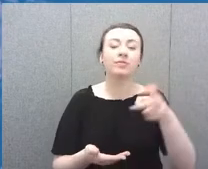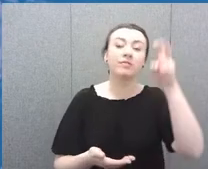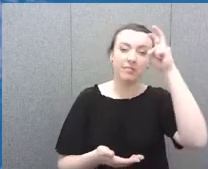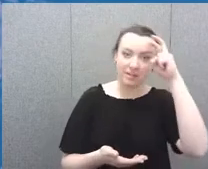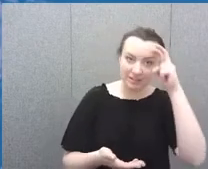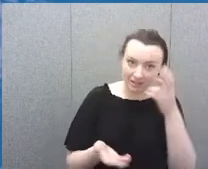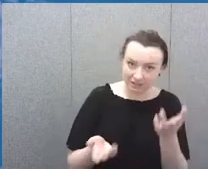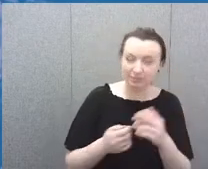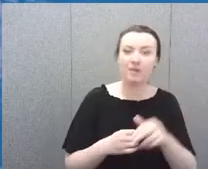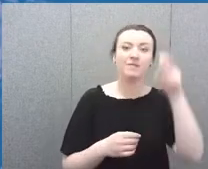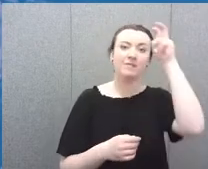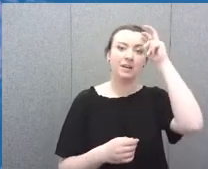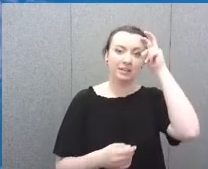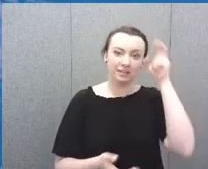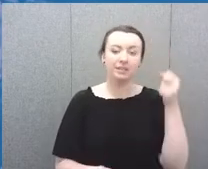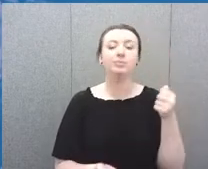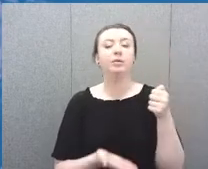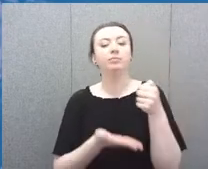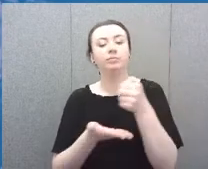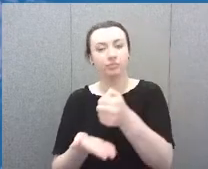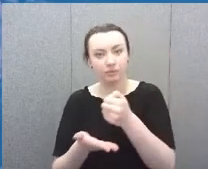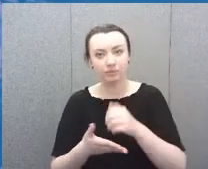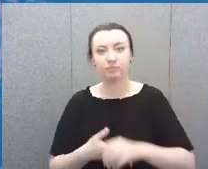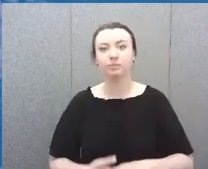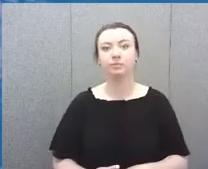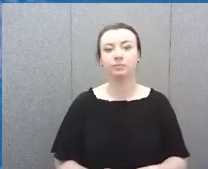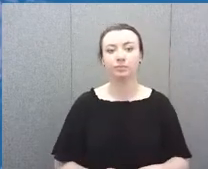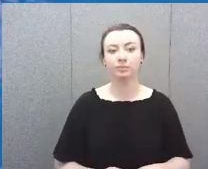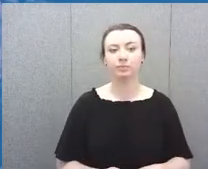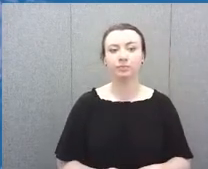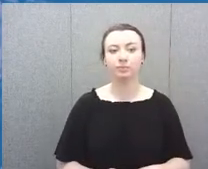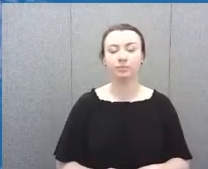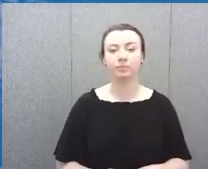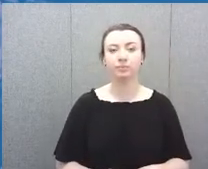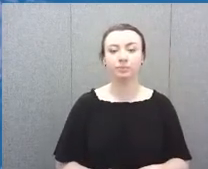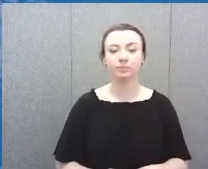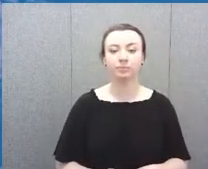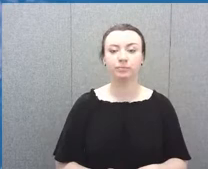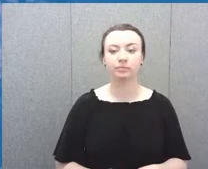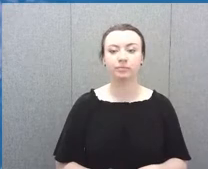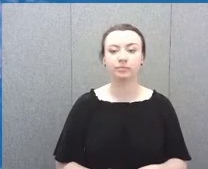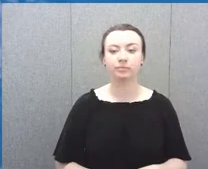государство, поскольку удерживаются из бюджета, а также